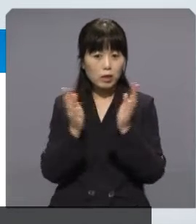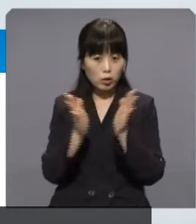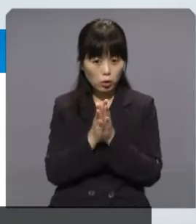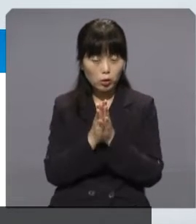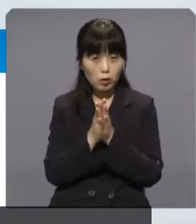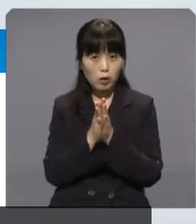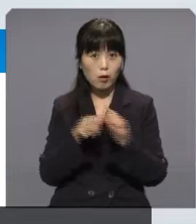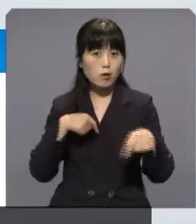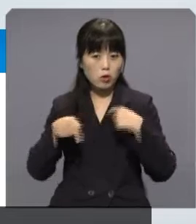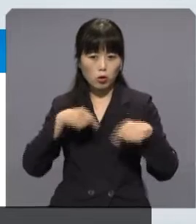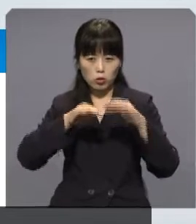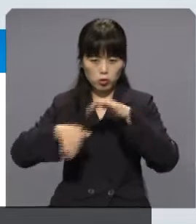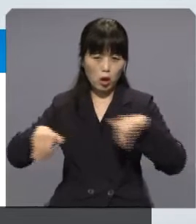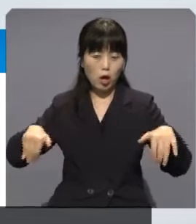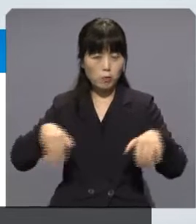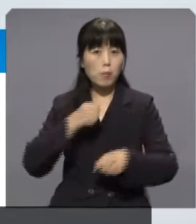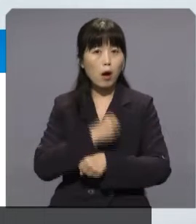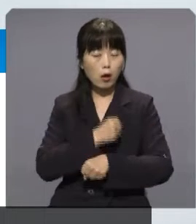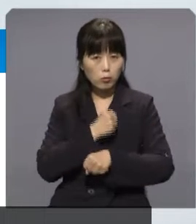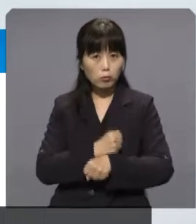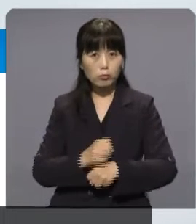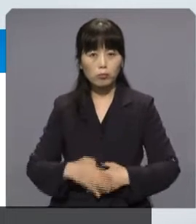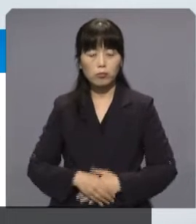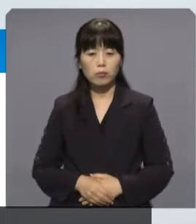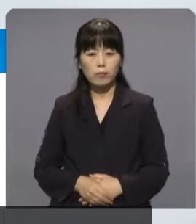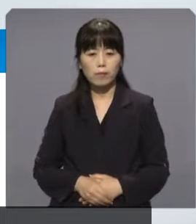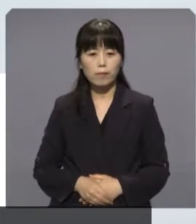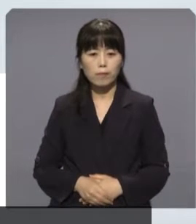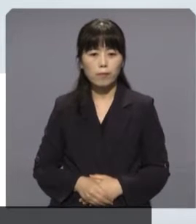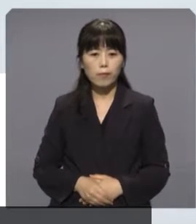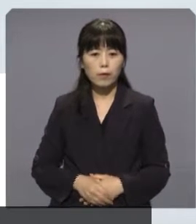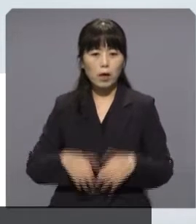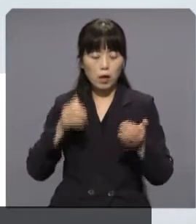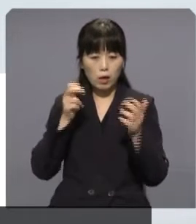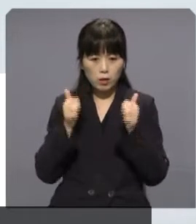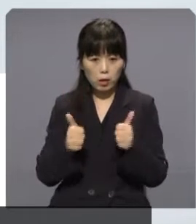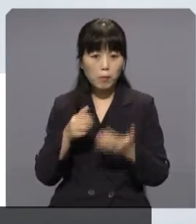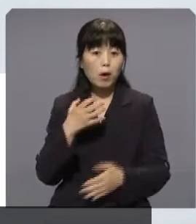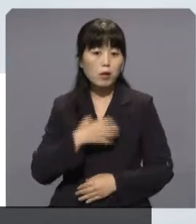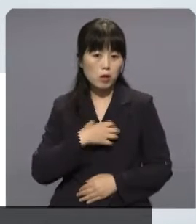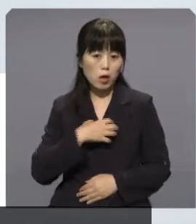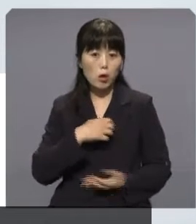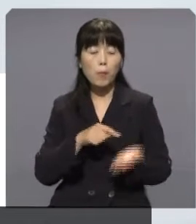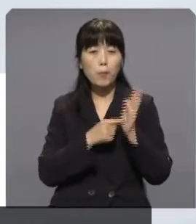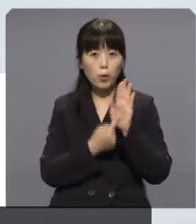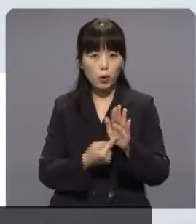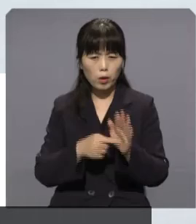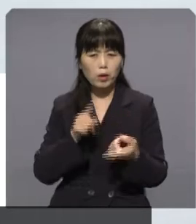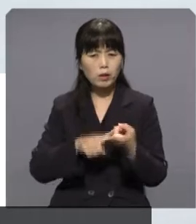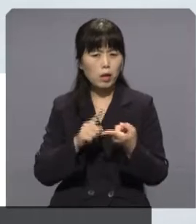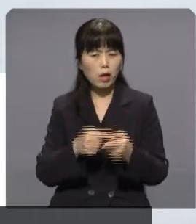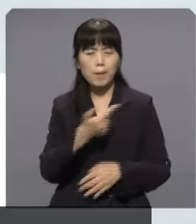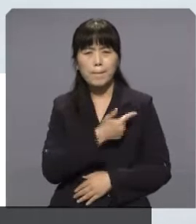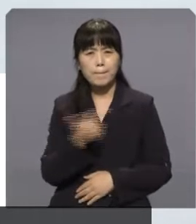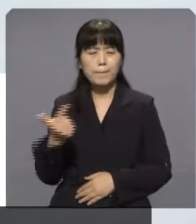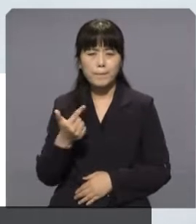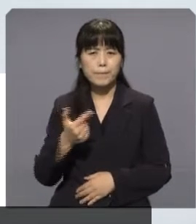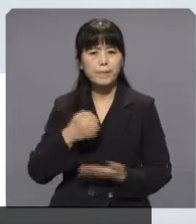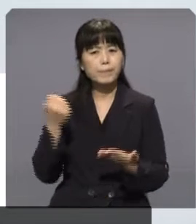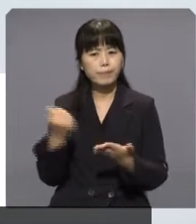대놓고 정치 개입을 하겠다는 것 아닙니까? 사법 리스크라고 표현하는 것 자체는 매우